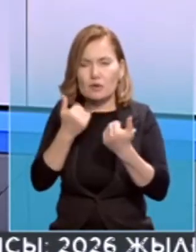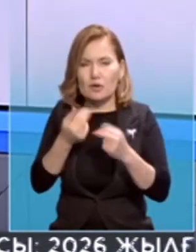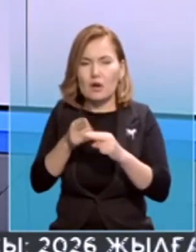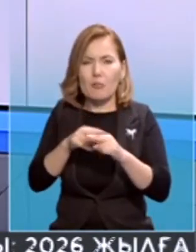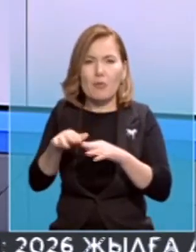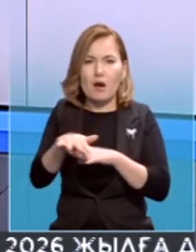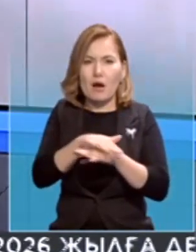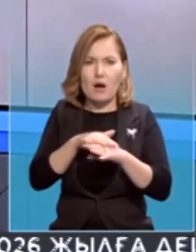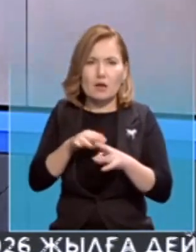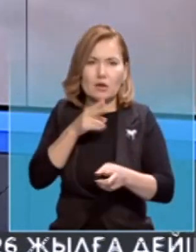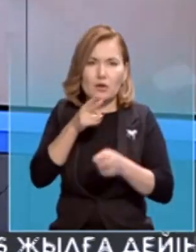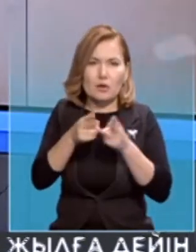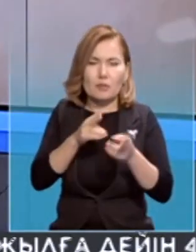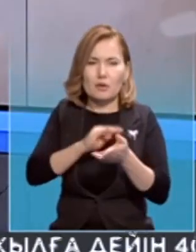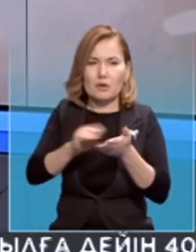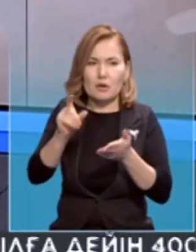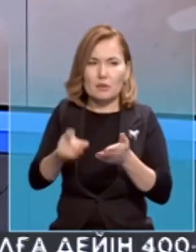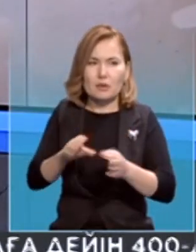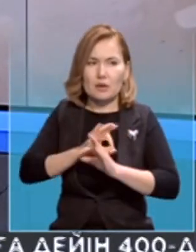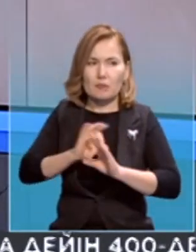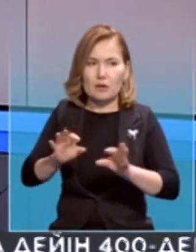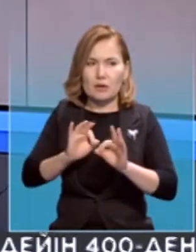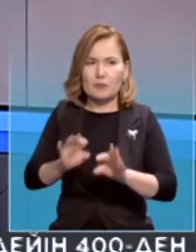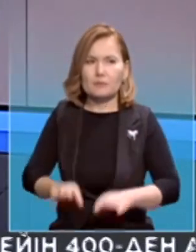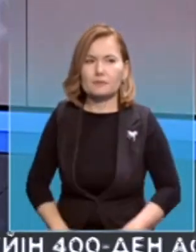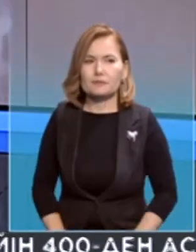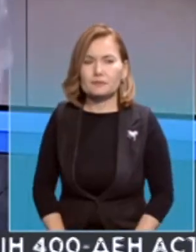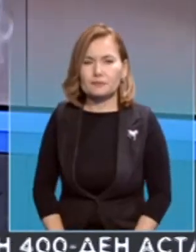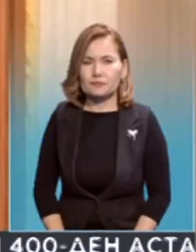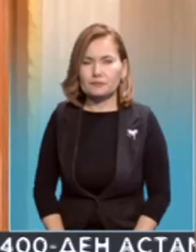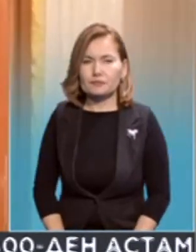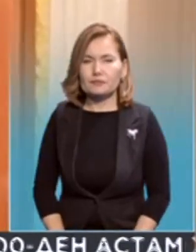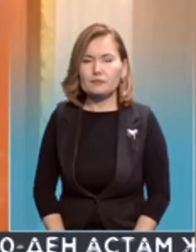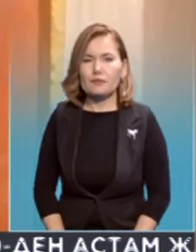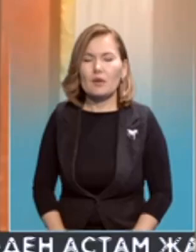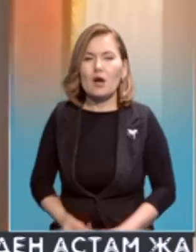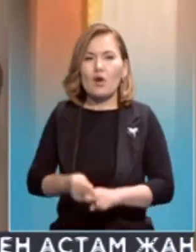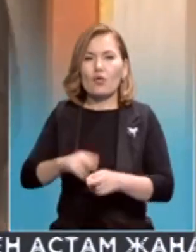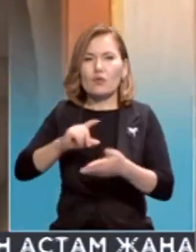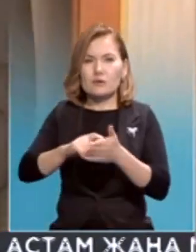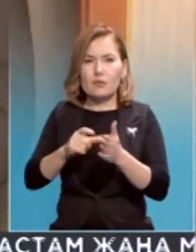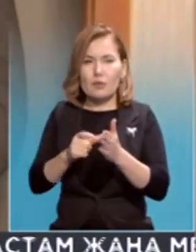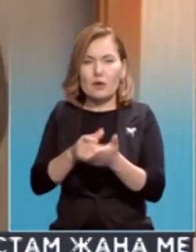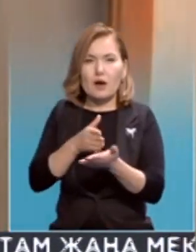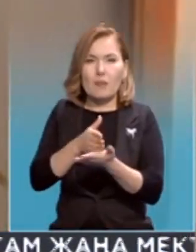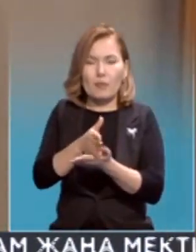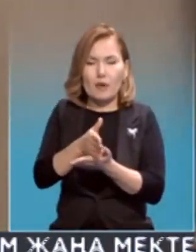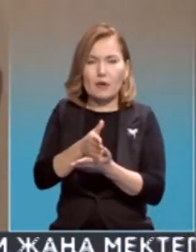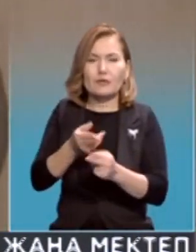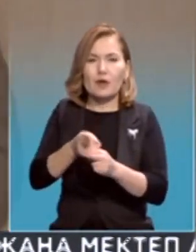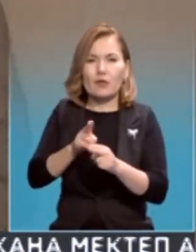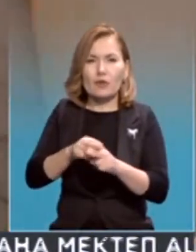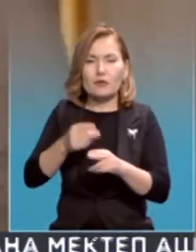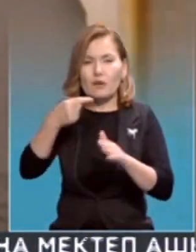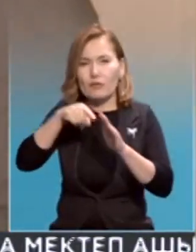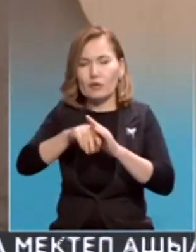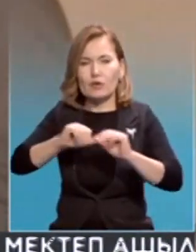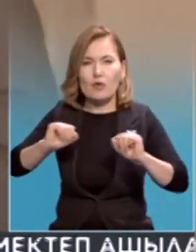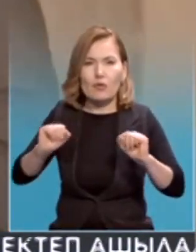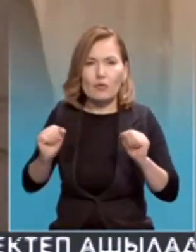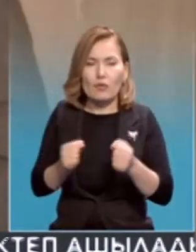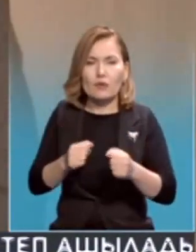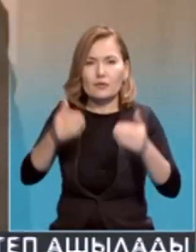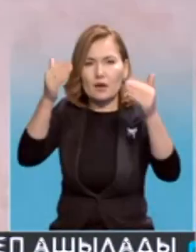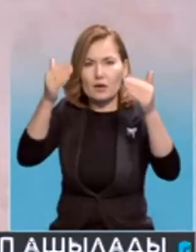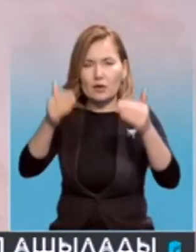бе деп қорқады. Дәуренбек Әбдібектің репортажы. Мына бөлмеге кіргенде мұз патшалығына тап болғандай әсерде